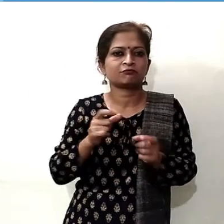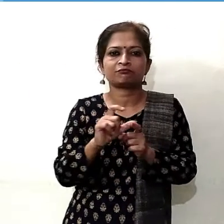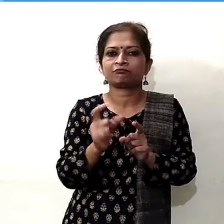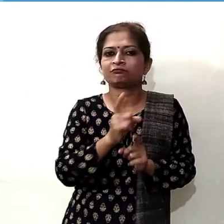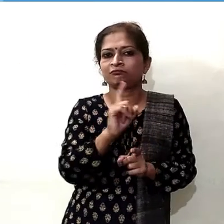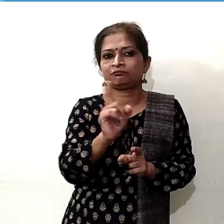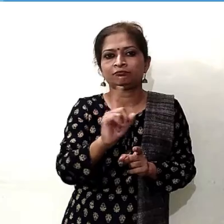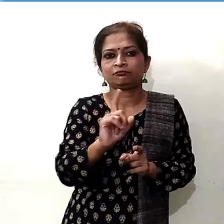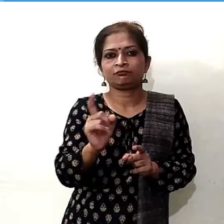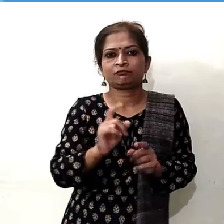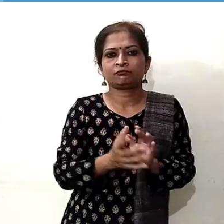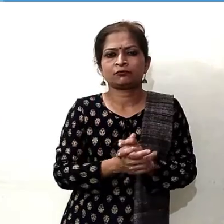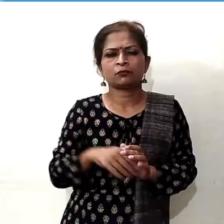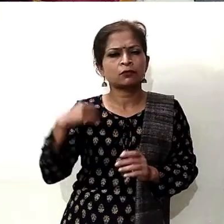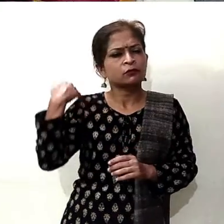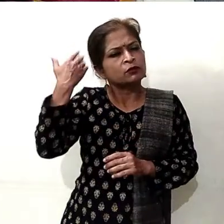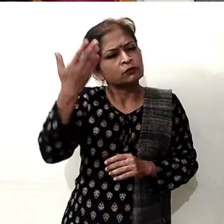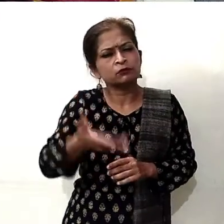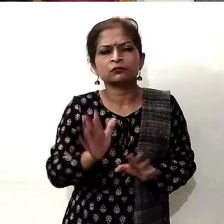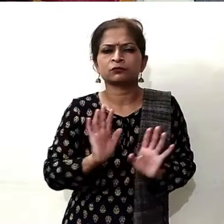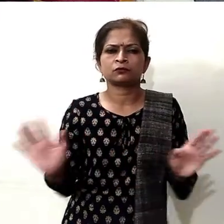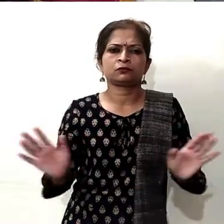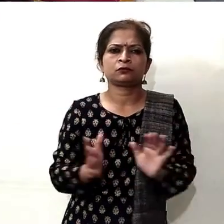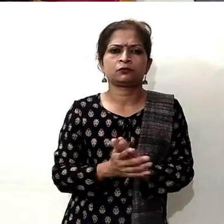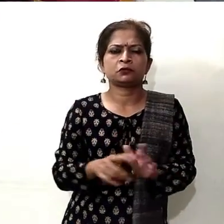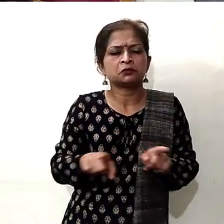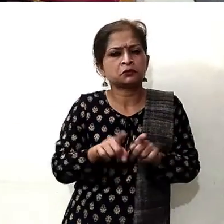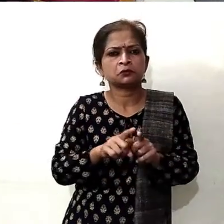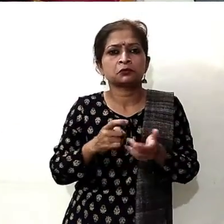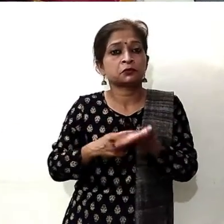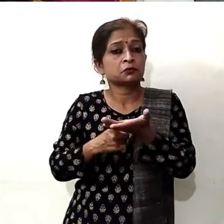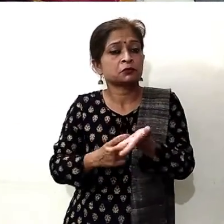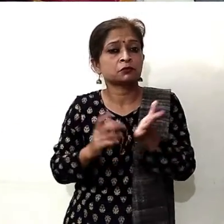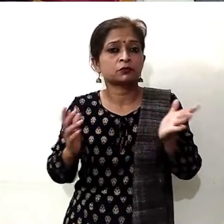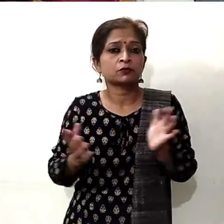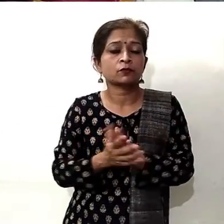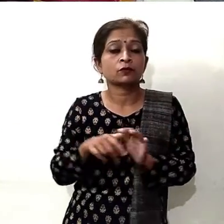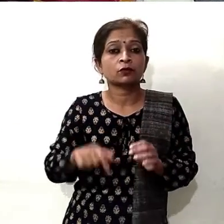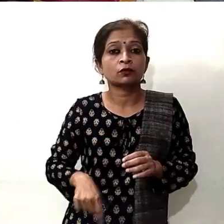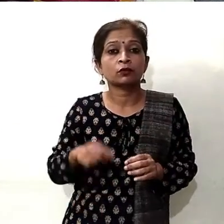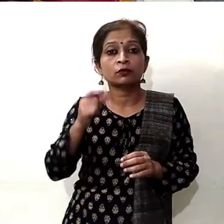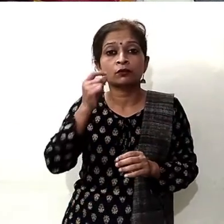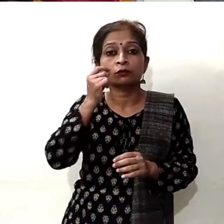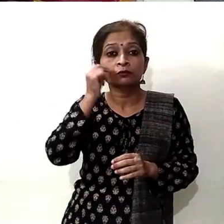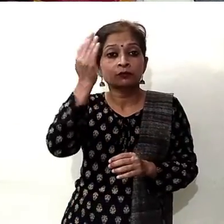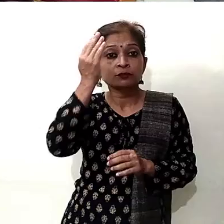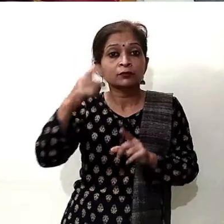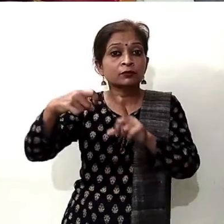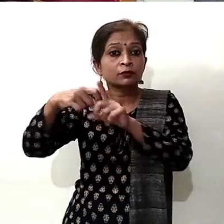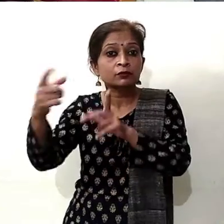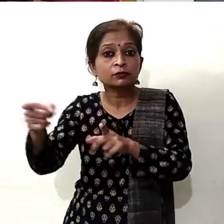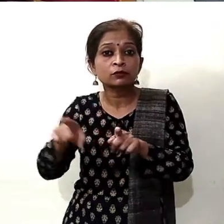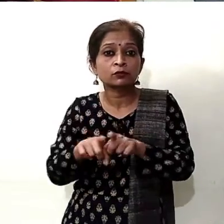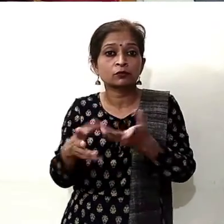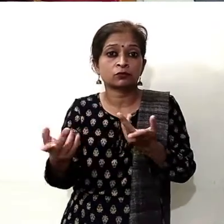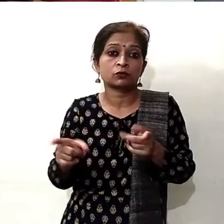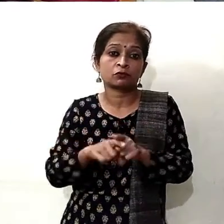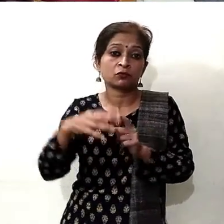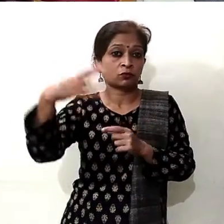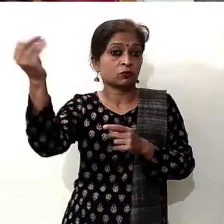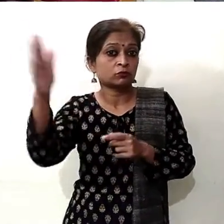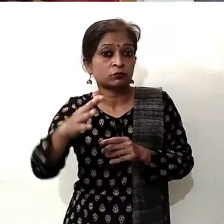आज से नहीं, सदियों से नहीं है। अब अलाउद्दीन खिलजी बाहर से आया हुआ आदमी था, भाई उसके लिए तो महिला भोग की एक वस्तु थी, तो इसलिए वो चाहता था